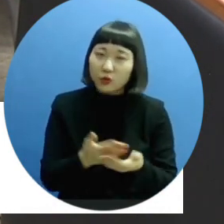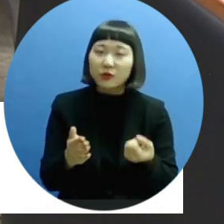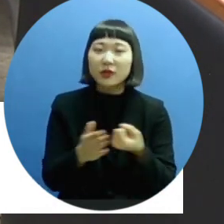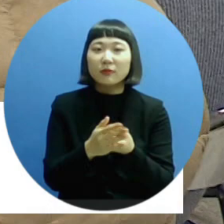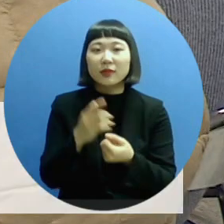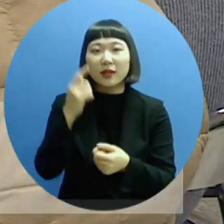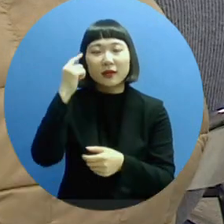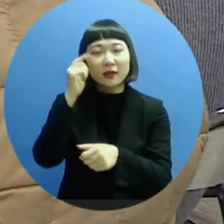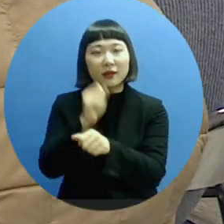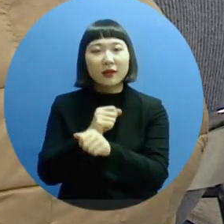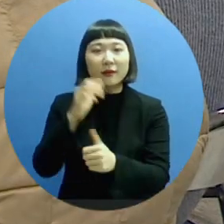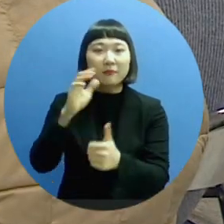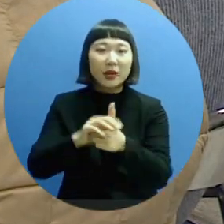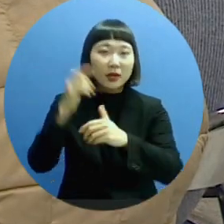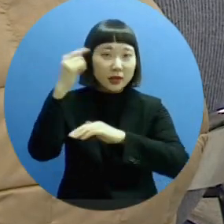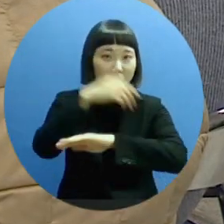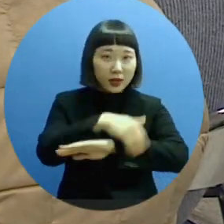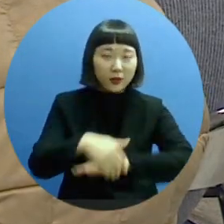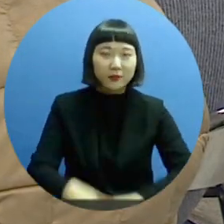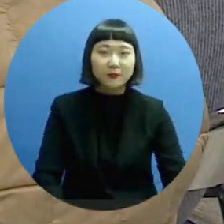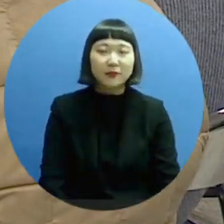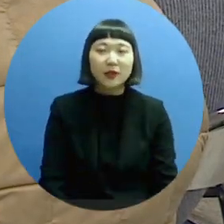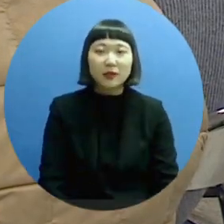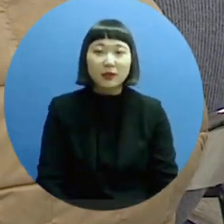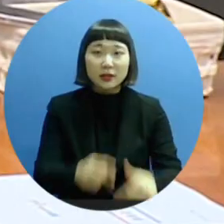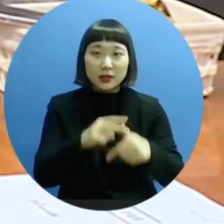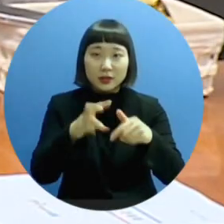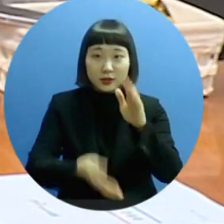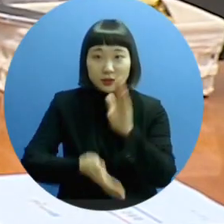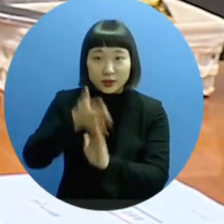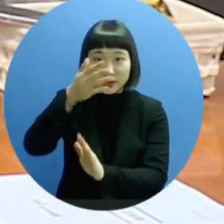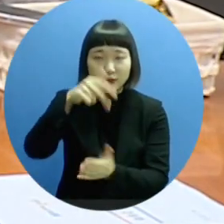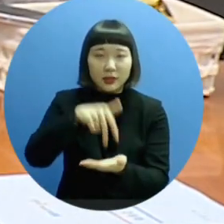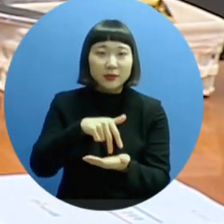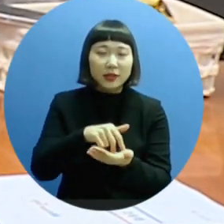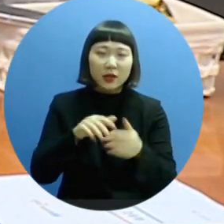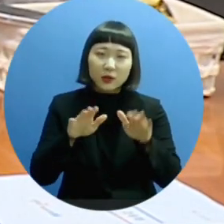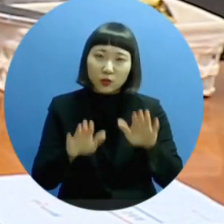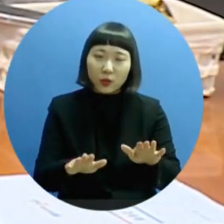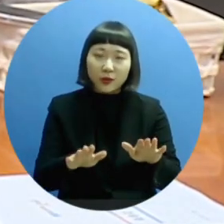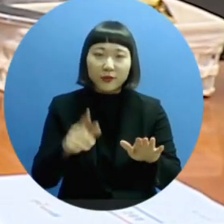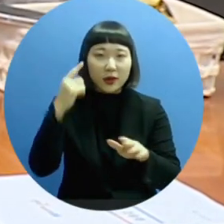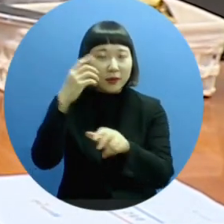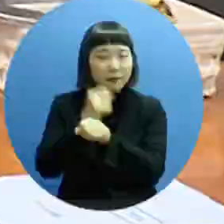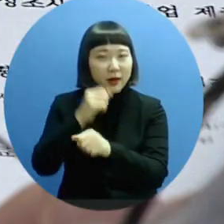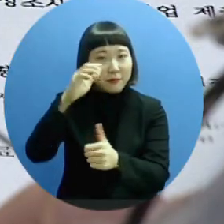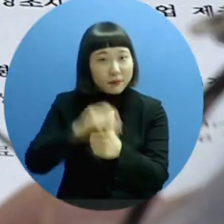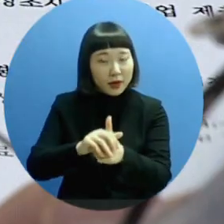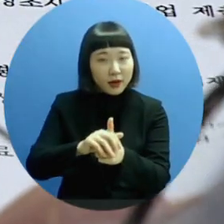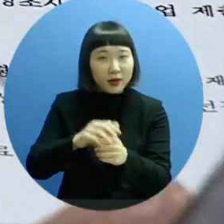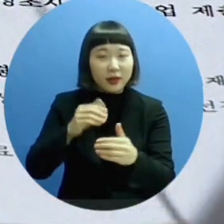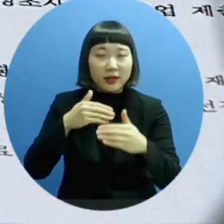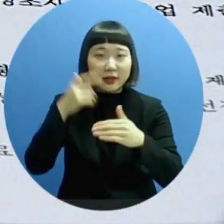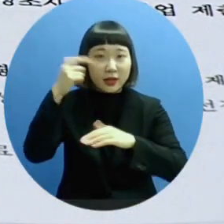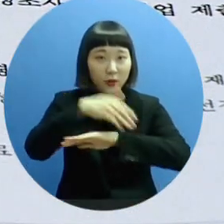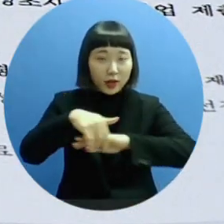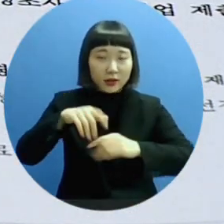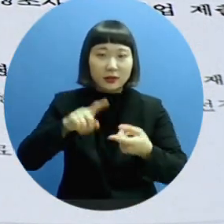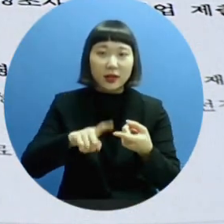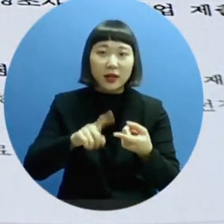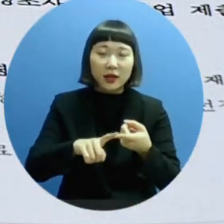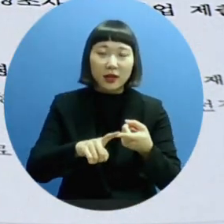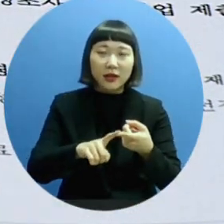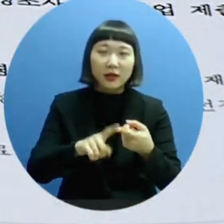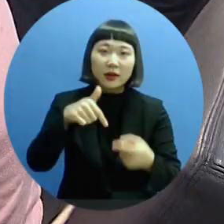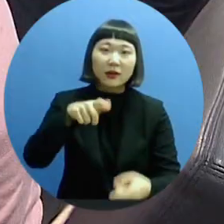할 겁니다. 결국 인천시는 이번 용역을 통해 시민들은 물론 김포와 서울시도 공감할 수 있는 최적의 노선을